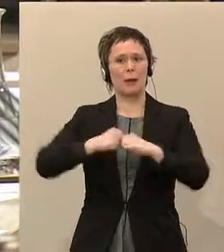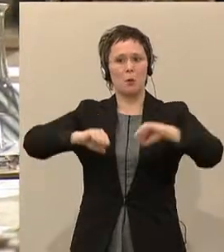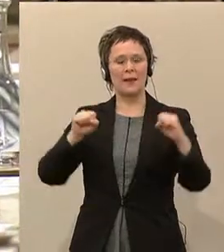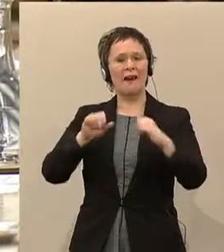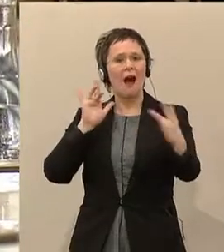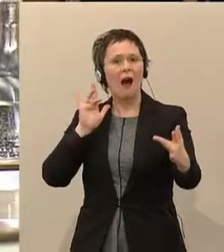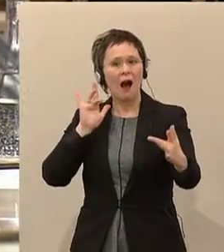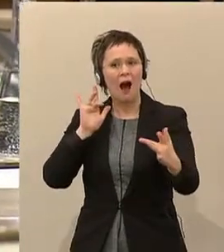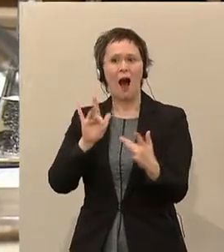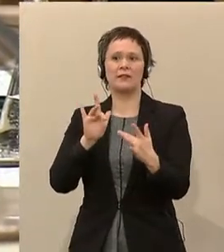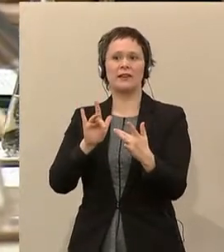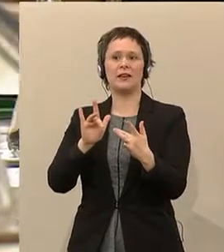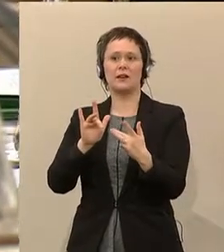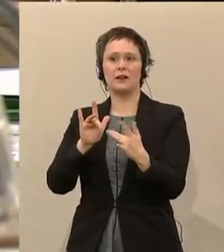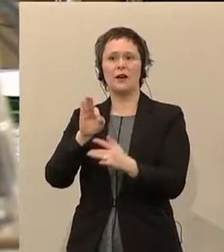Dankeschön.